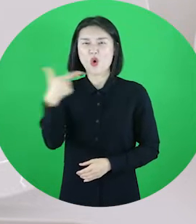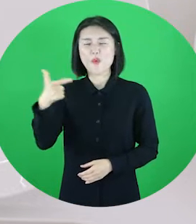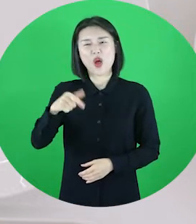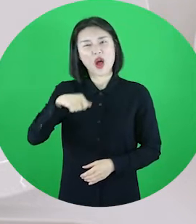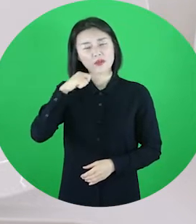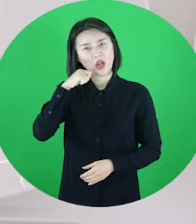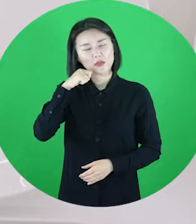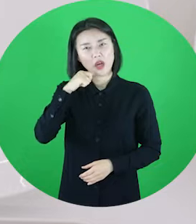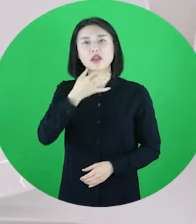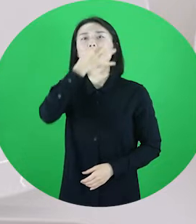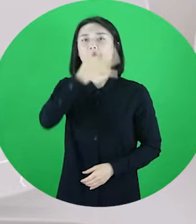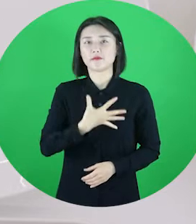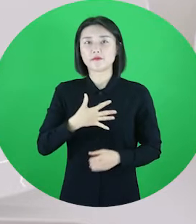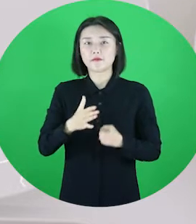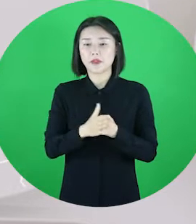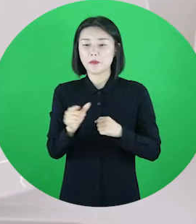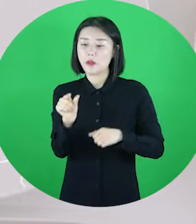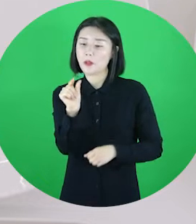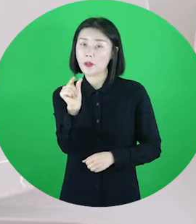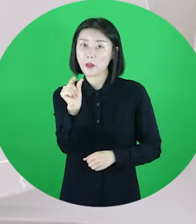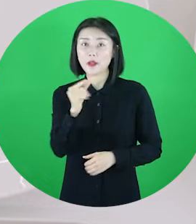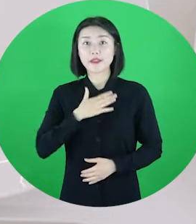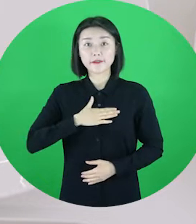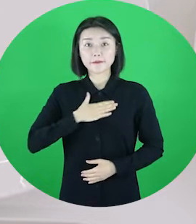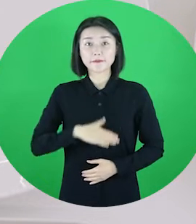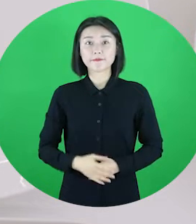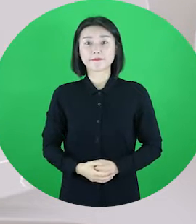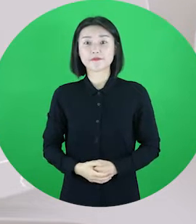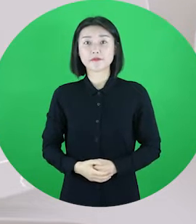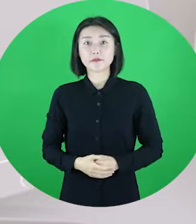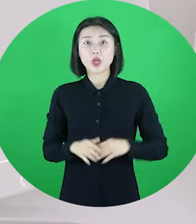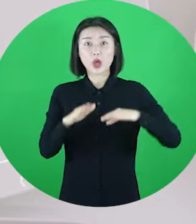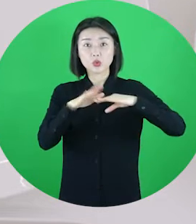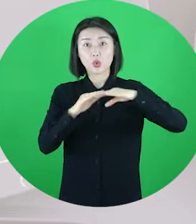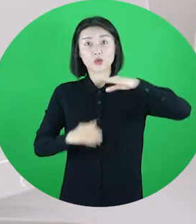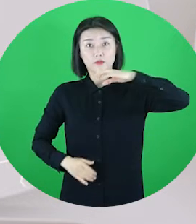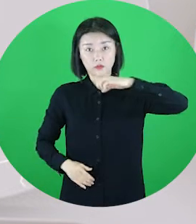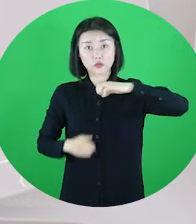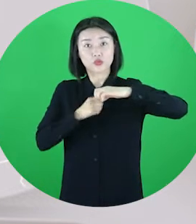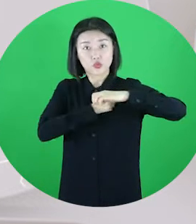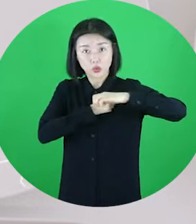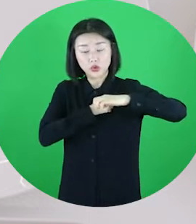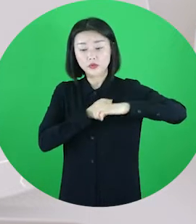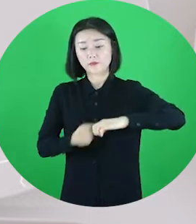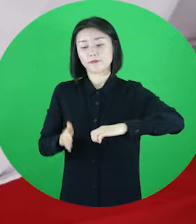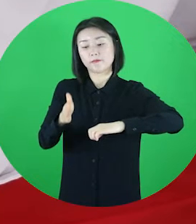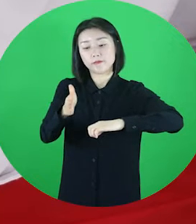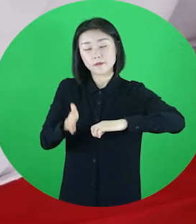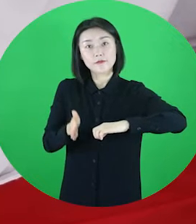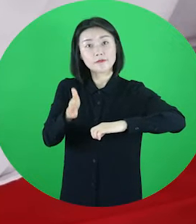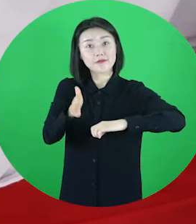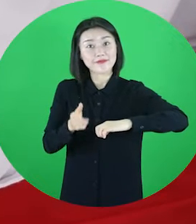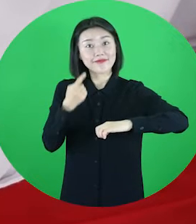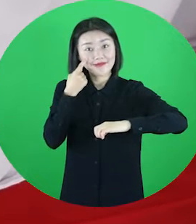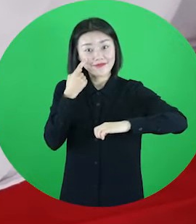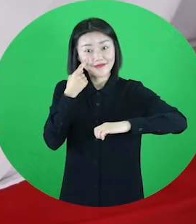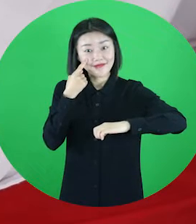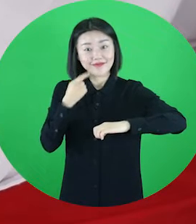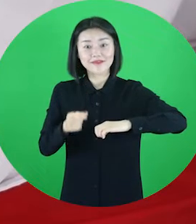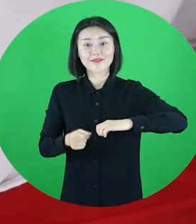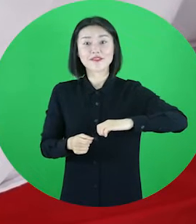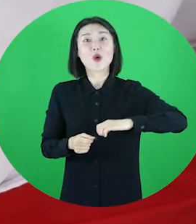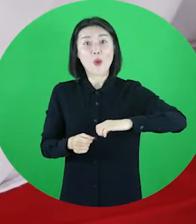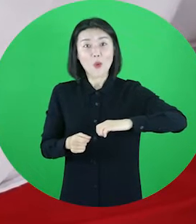먹기 좋게 좋은 크기로 한번 잘라줄게요. 손은 항상 오므려서 크기가 너무